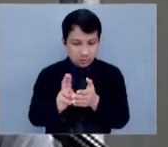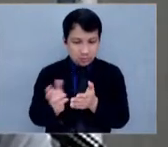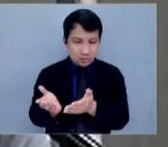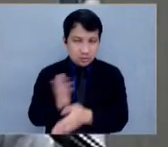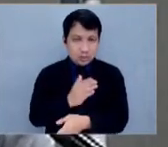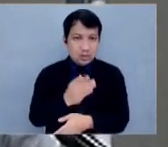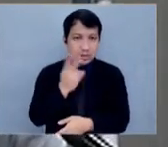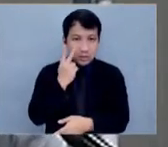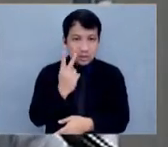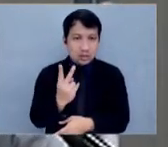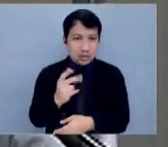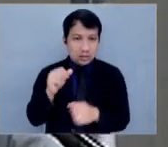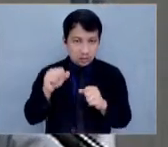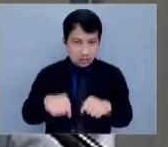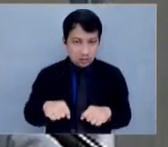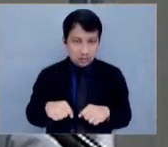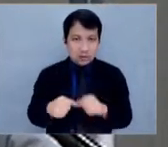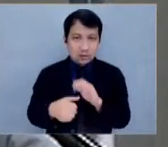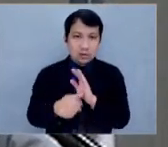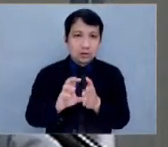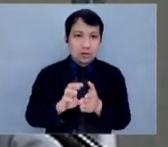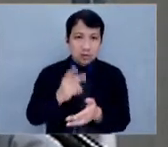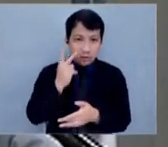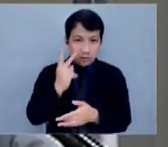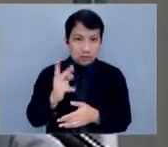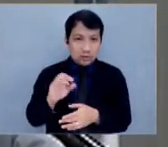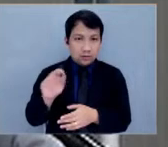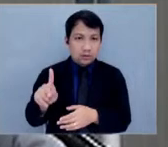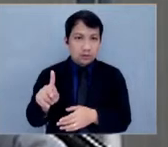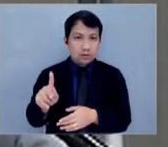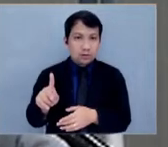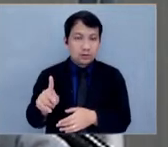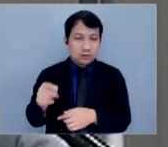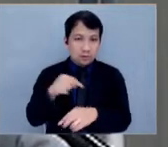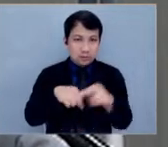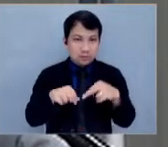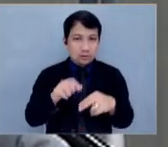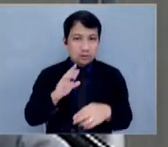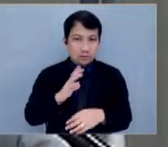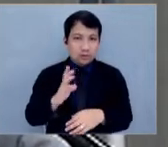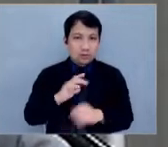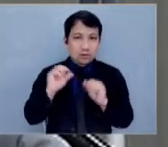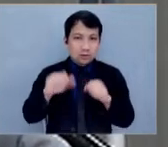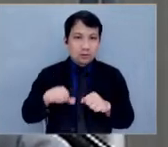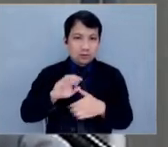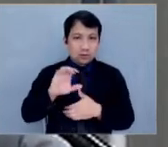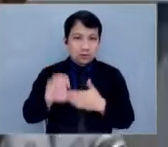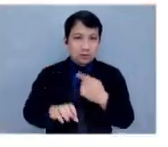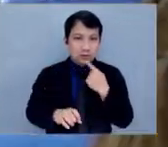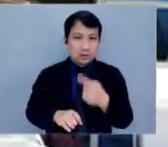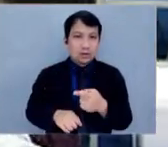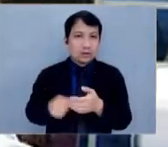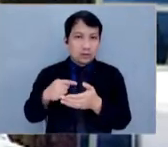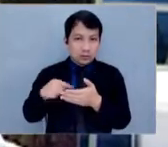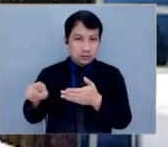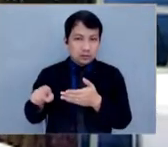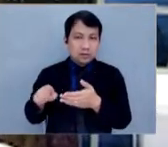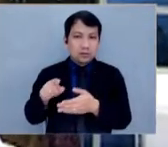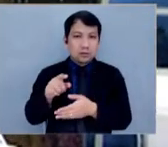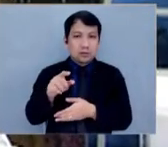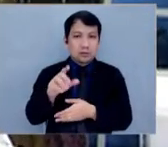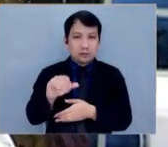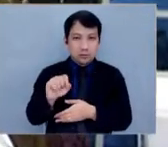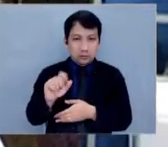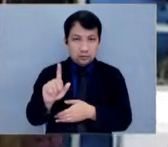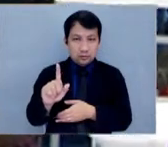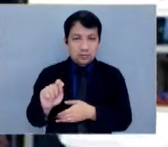I review my selection and say, okay, I reviewed 2 times, now I confirm and I cast my ballot. Pagtitiyak naman ng